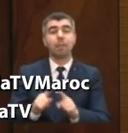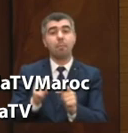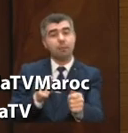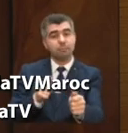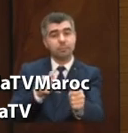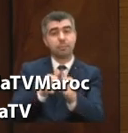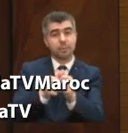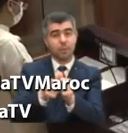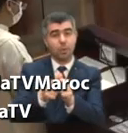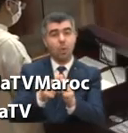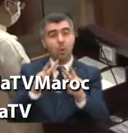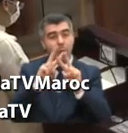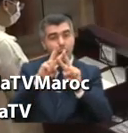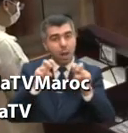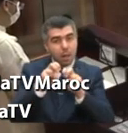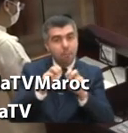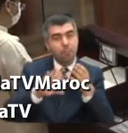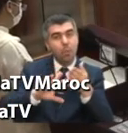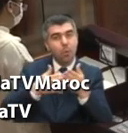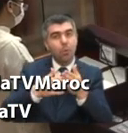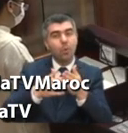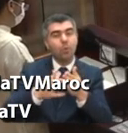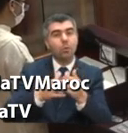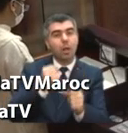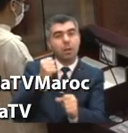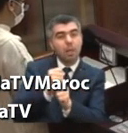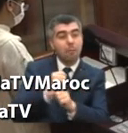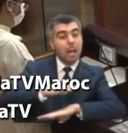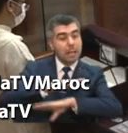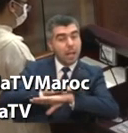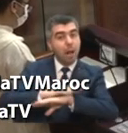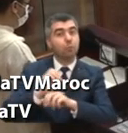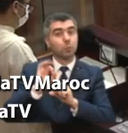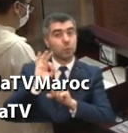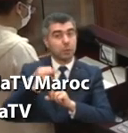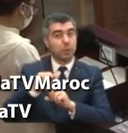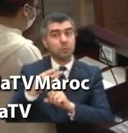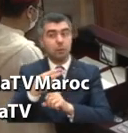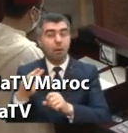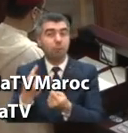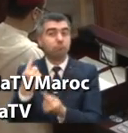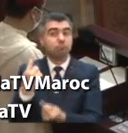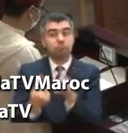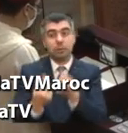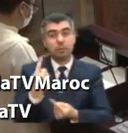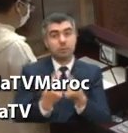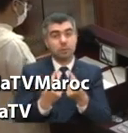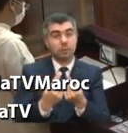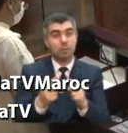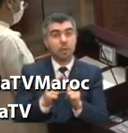وقصد مراقبة أماكن العمل والوقوف بحزم على مدى احترام الإجراءات الاحترازية وشروط الصحة